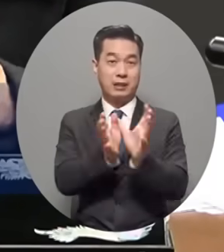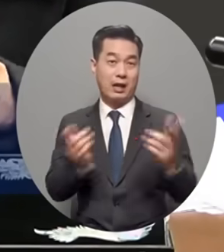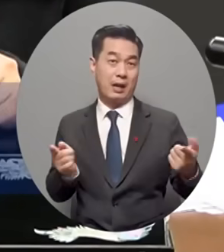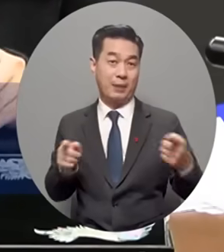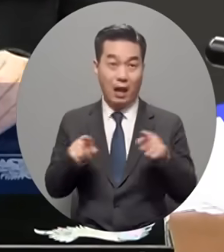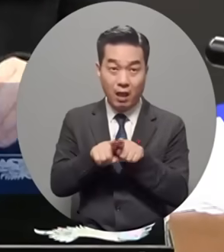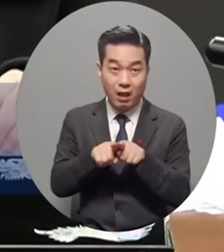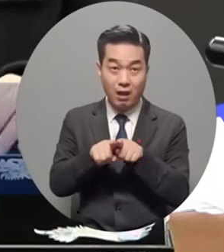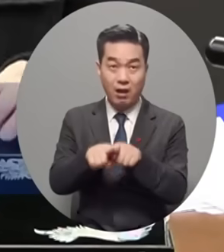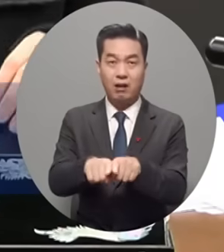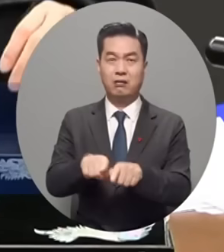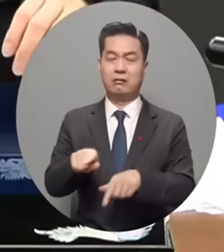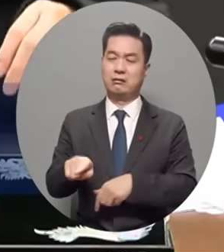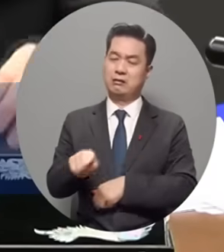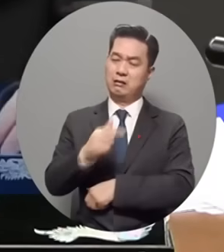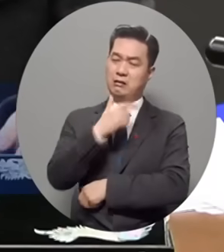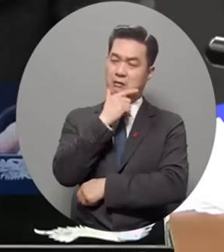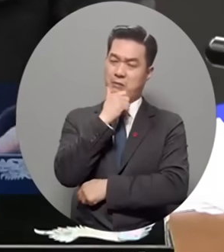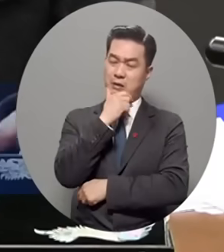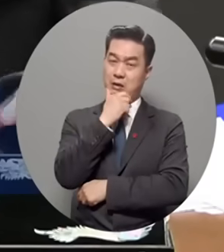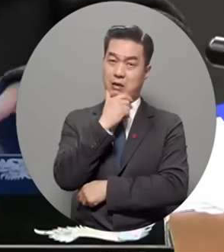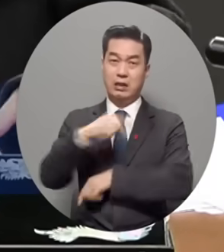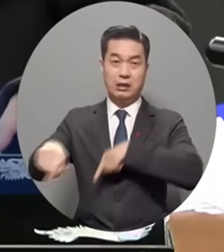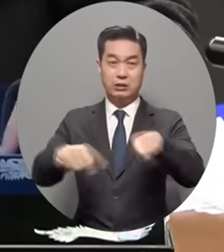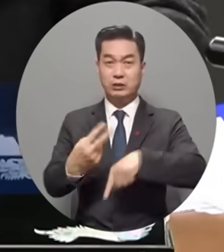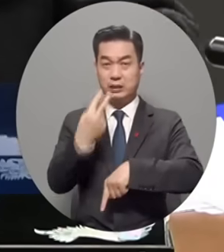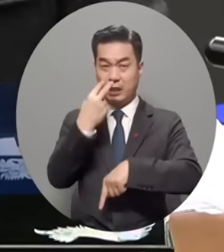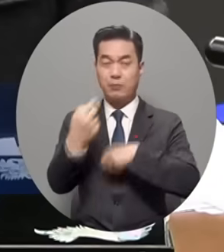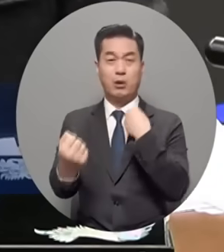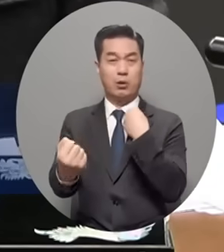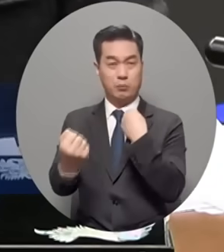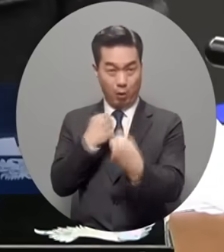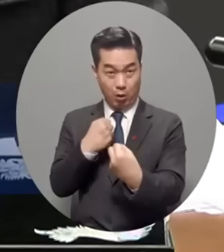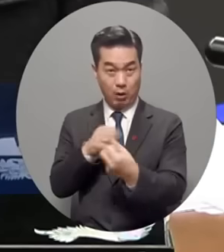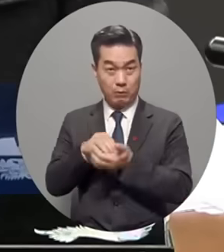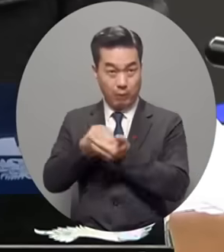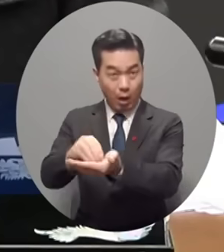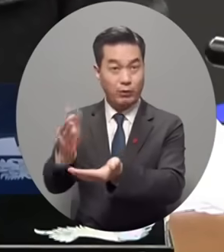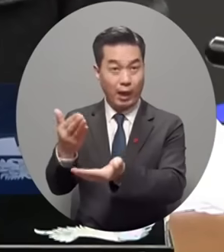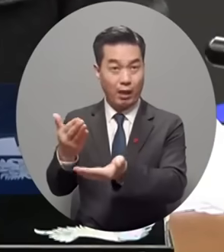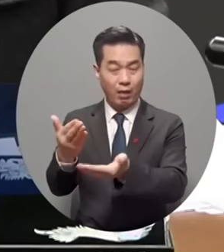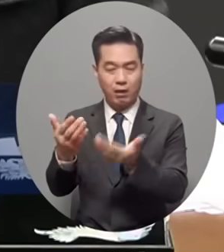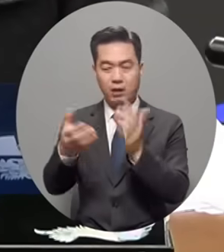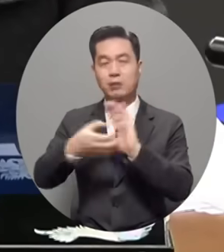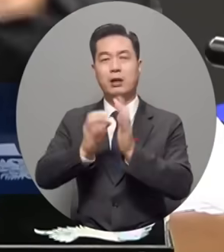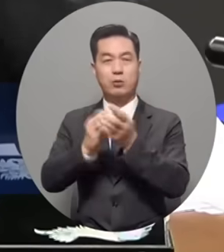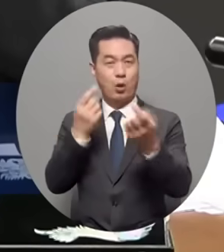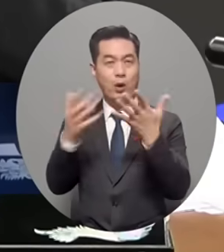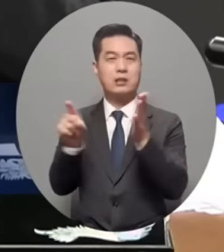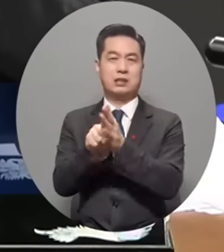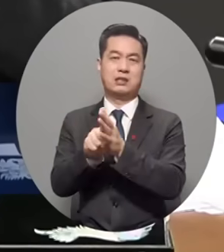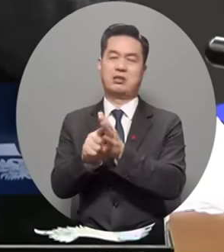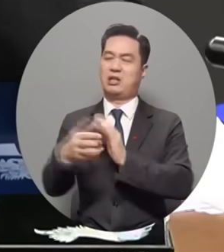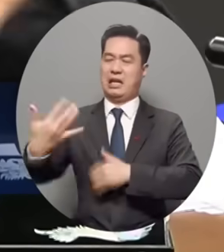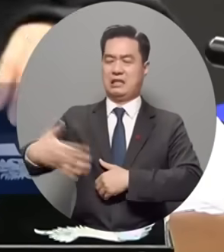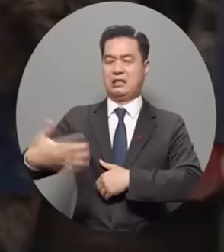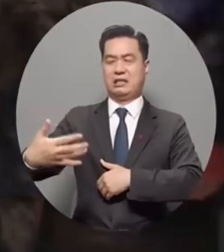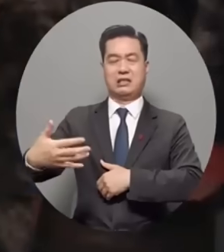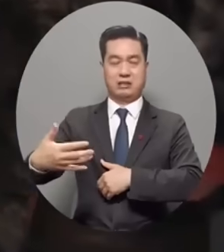이것은 정말 어떻게 보면 정치 생명 걸고 하는 거 아닙니까? 그렇죠. 그만큼 사람들한테 확신을 못 주는 것 같아요.